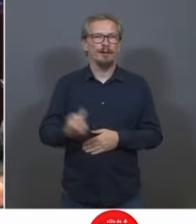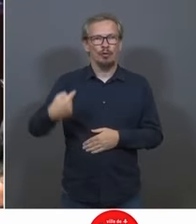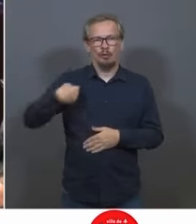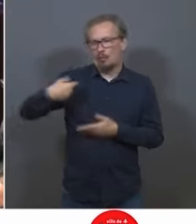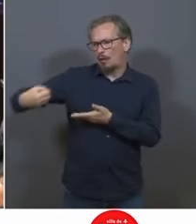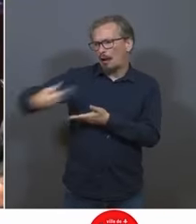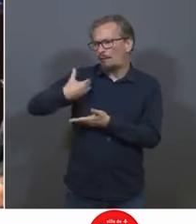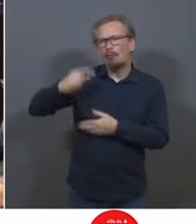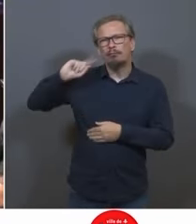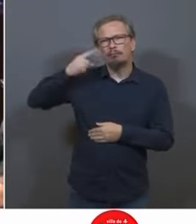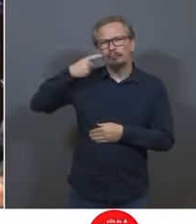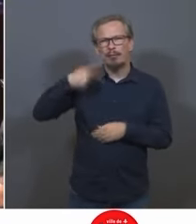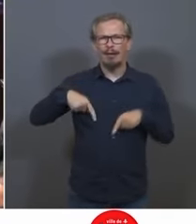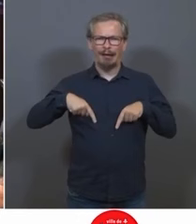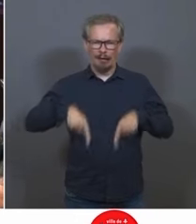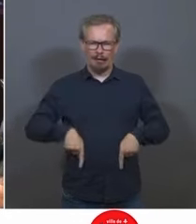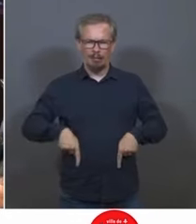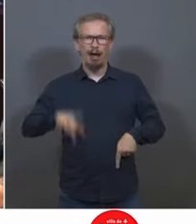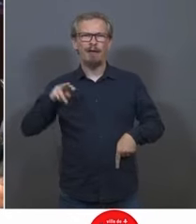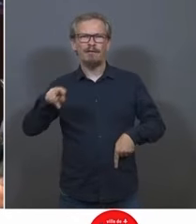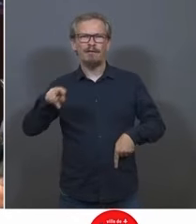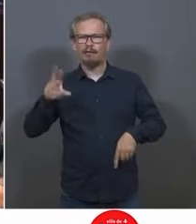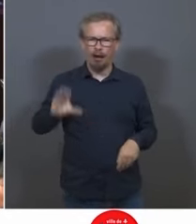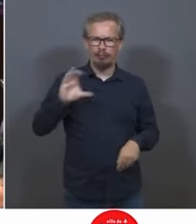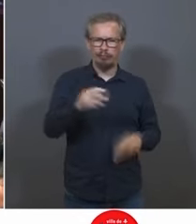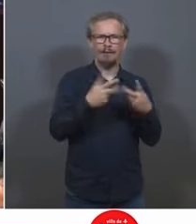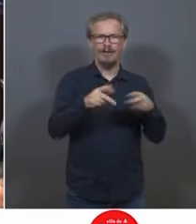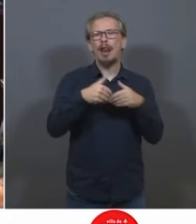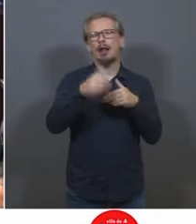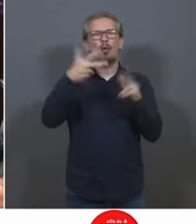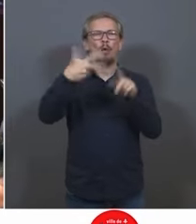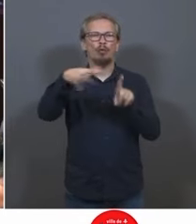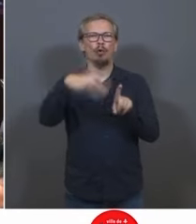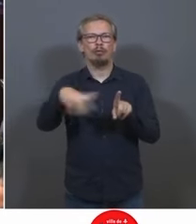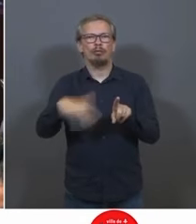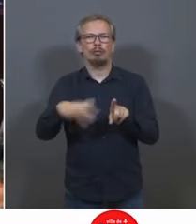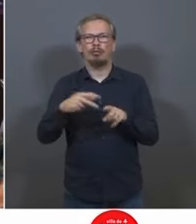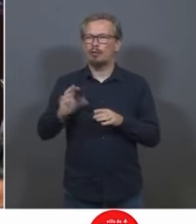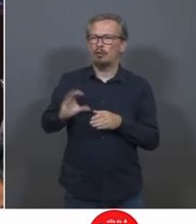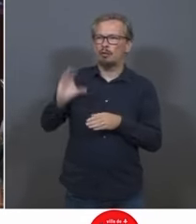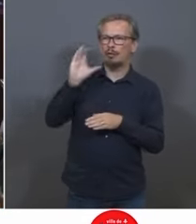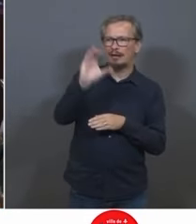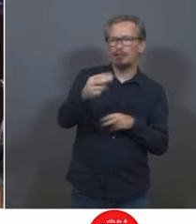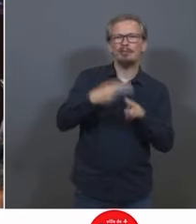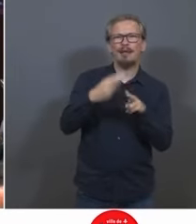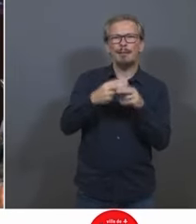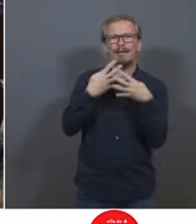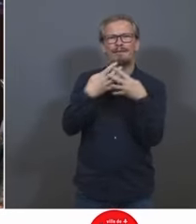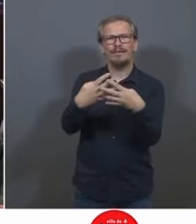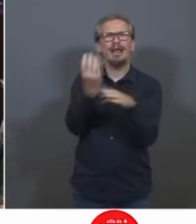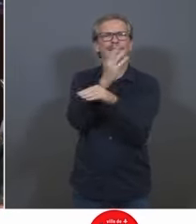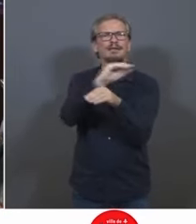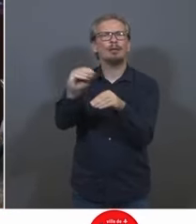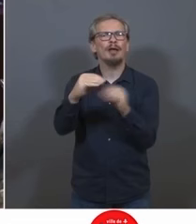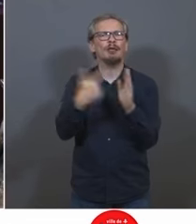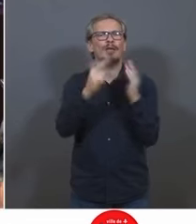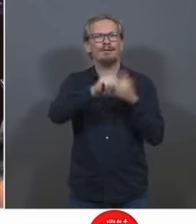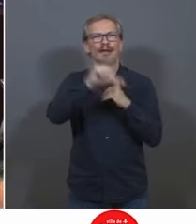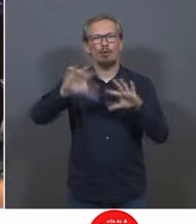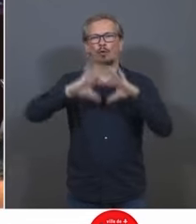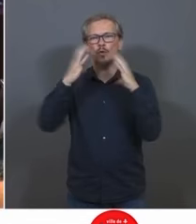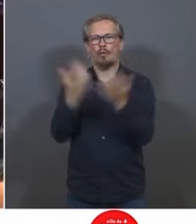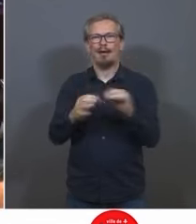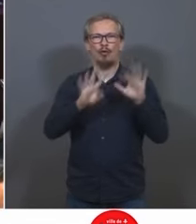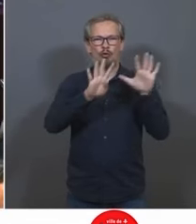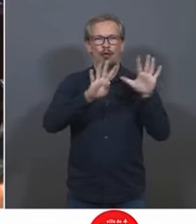informés de ce que l'État verserait à notre commune dans le cours de l'automne, la dotation dite filet de sécurité 2022 d'un montant global